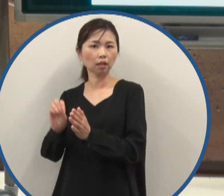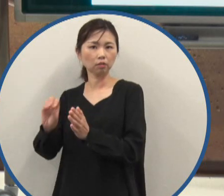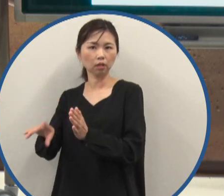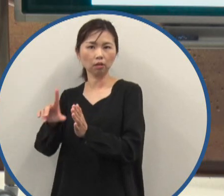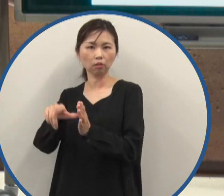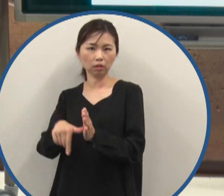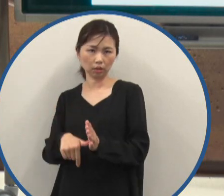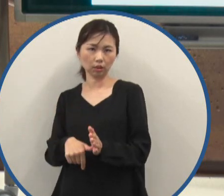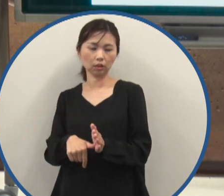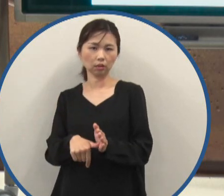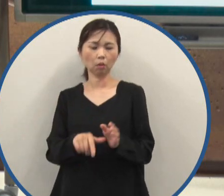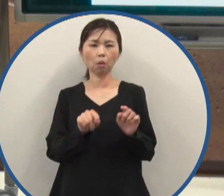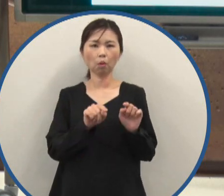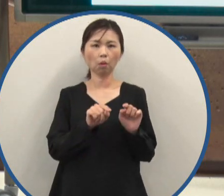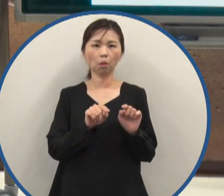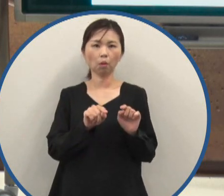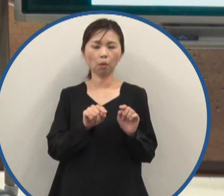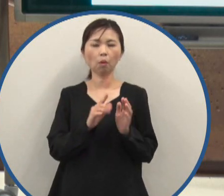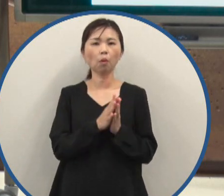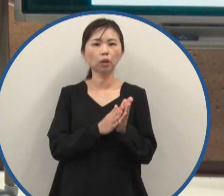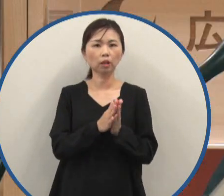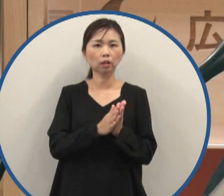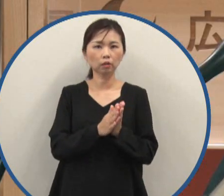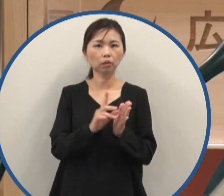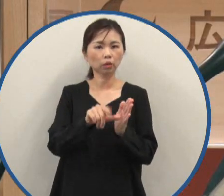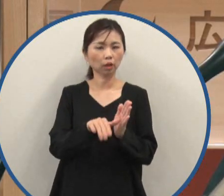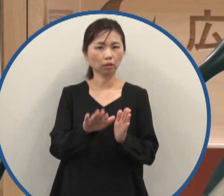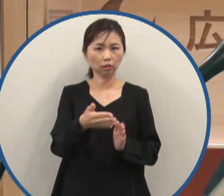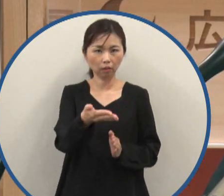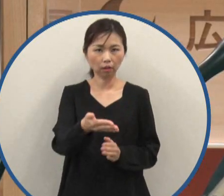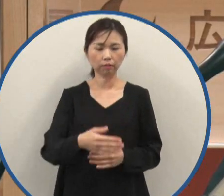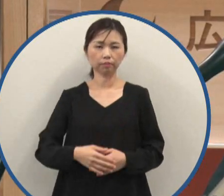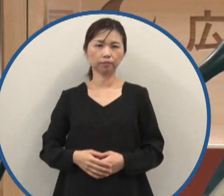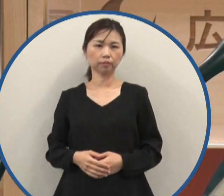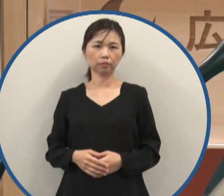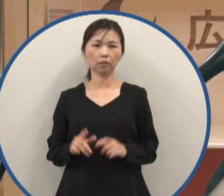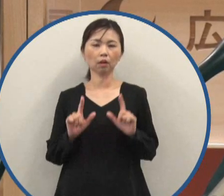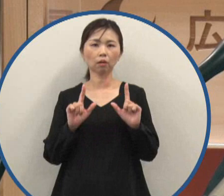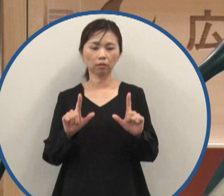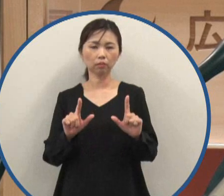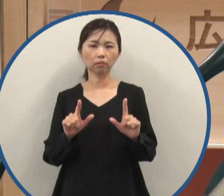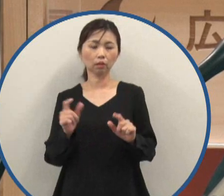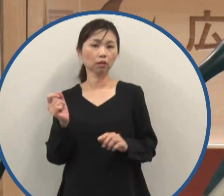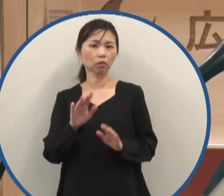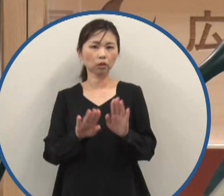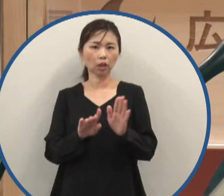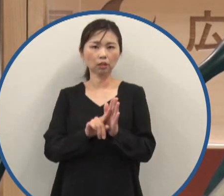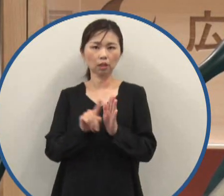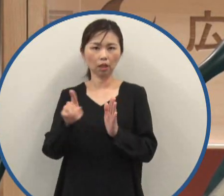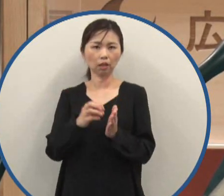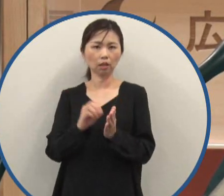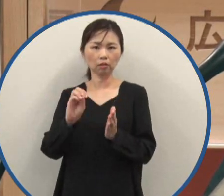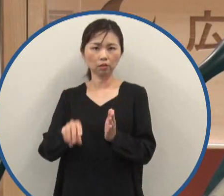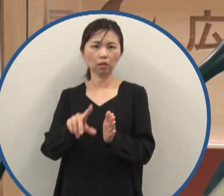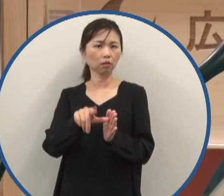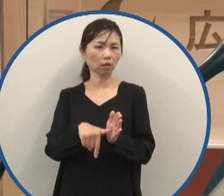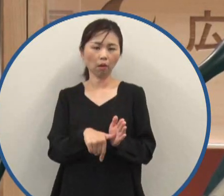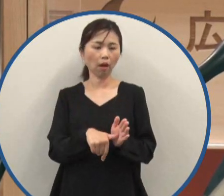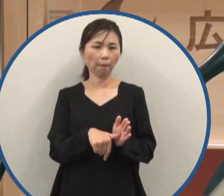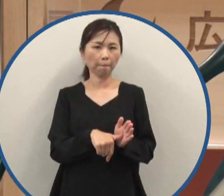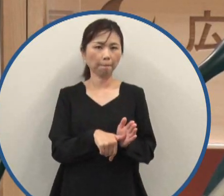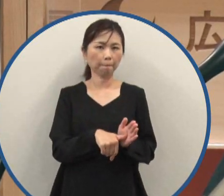続して要請する場合というのはあるんでしょうか。 ですね、緊急事態宣言が解除されたら事実上でき